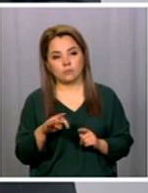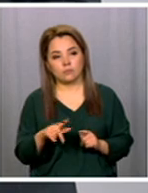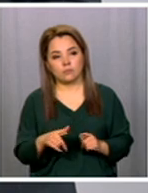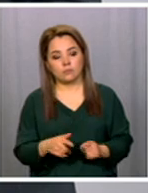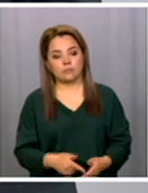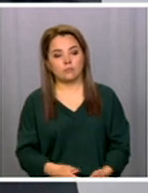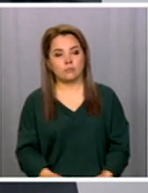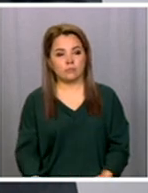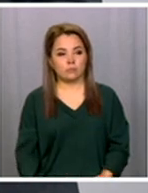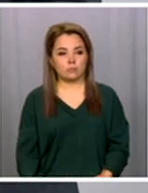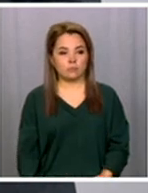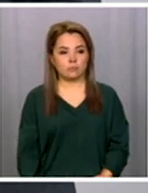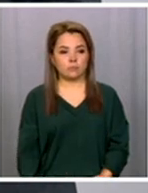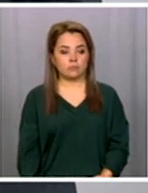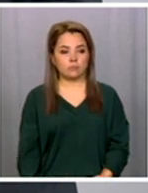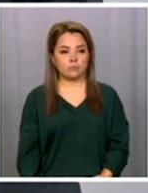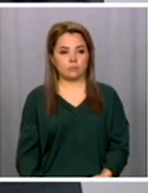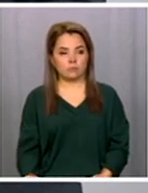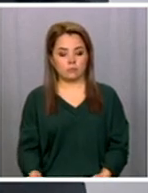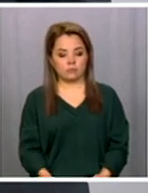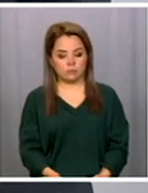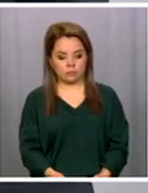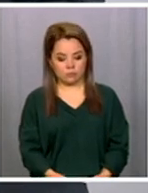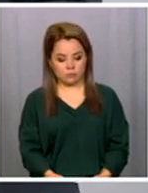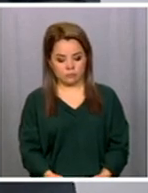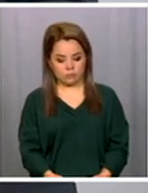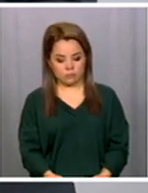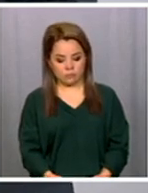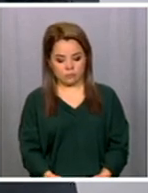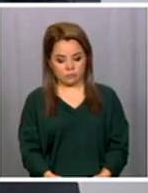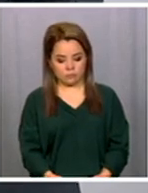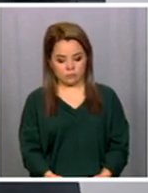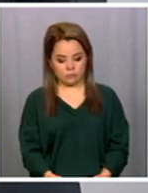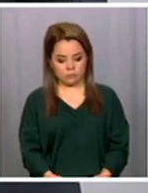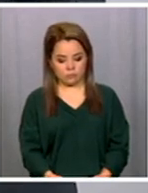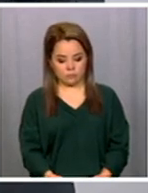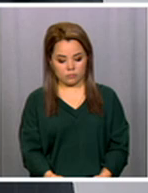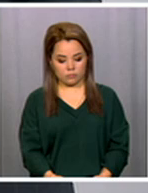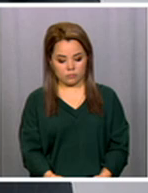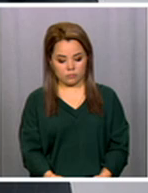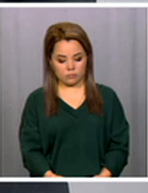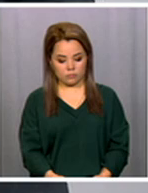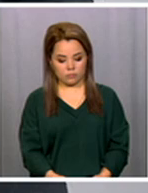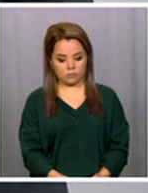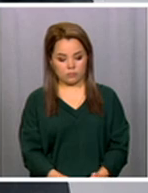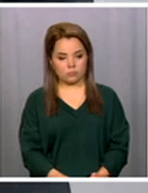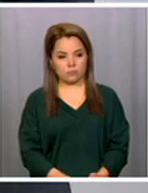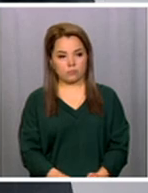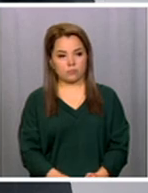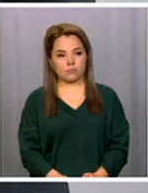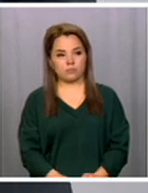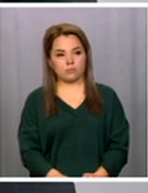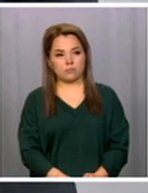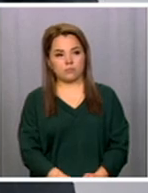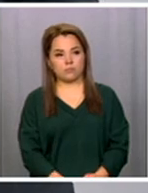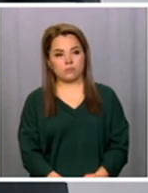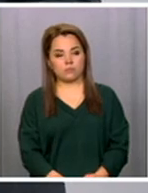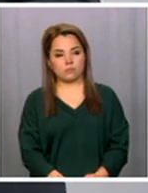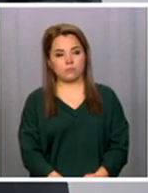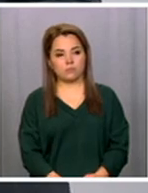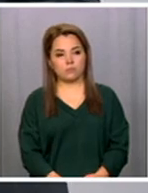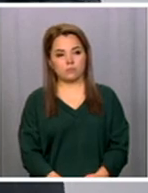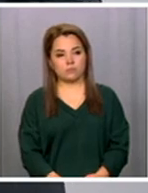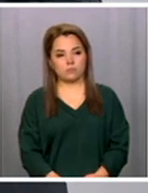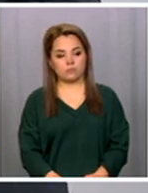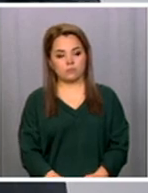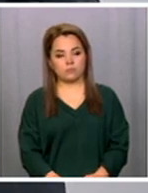833,13 ньютон бөлінген метрді көбейтеміз жақшаның ішінде балар. Бастапқы созылуын 0,13 метрге қосамыз, тағы